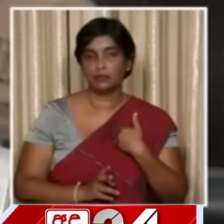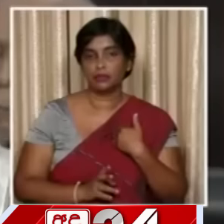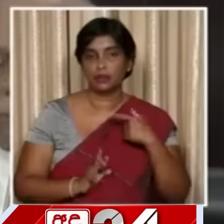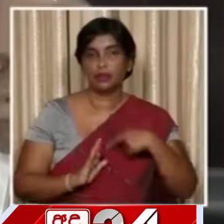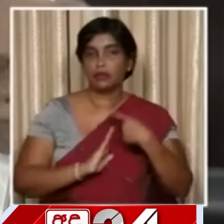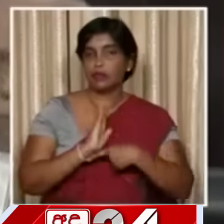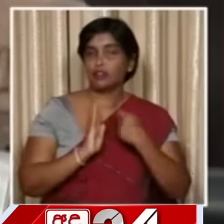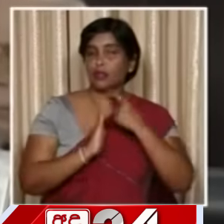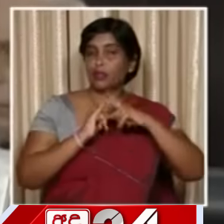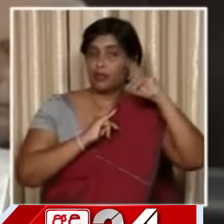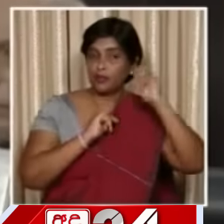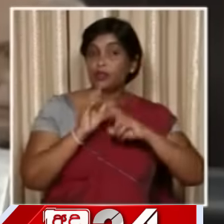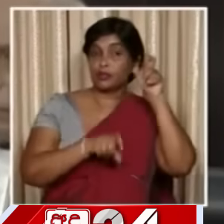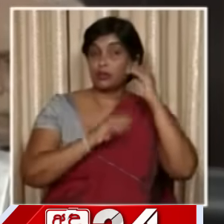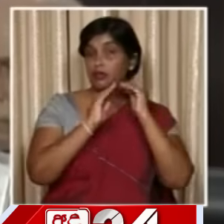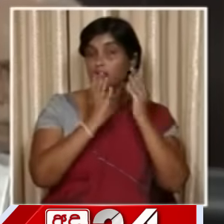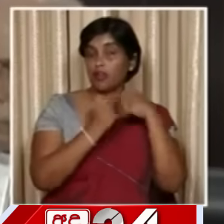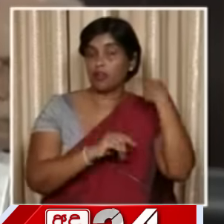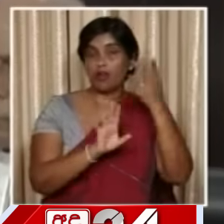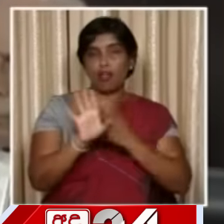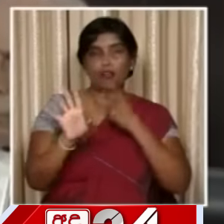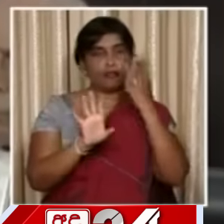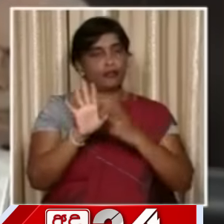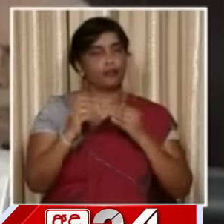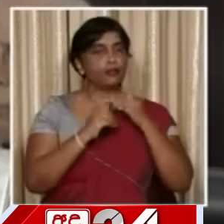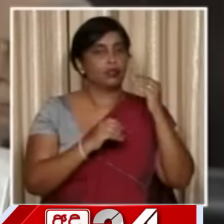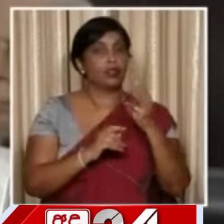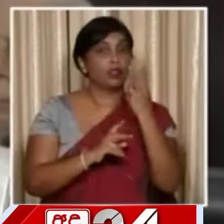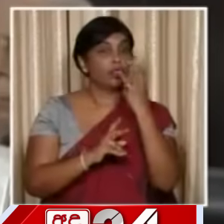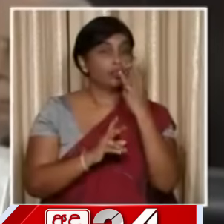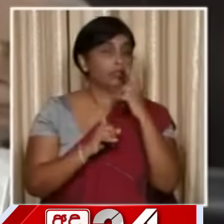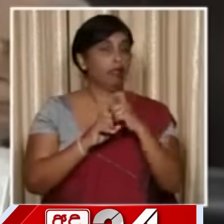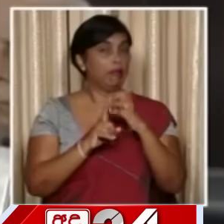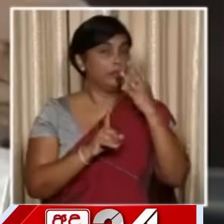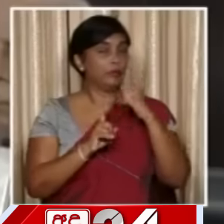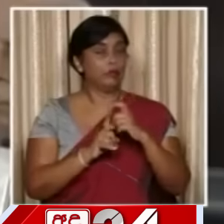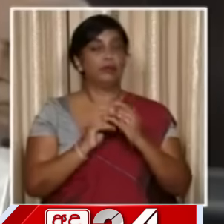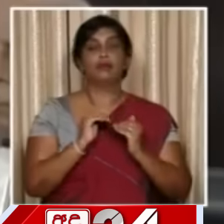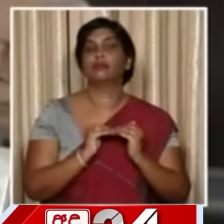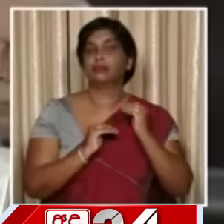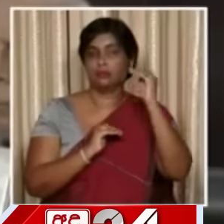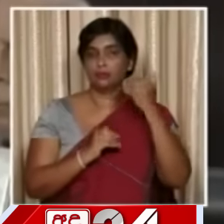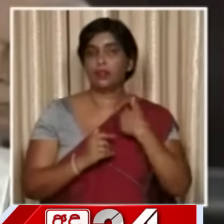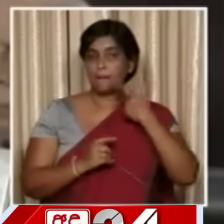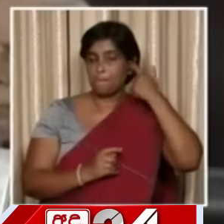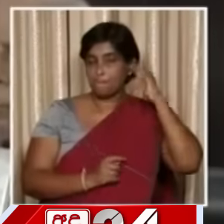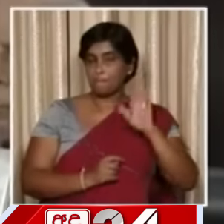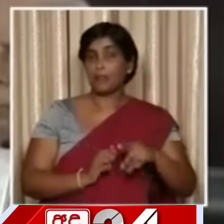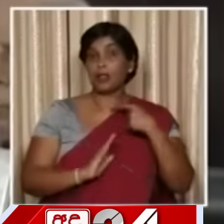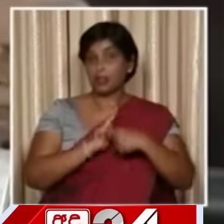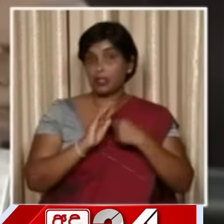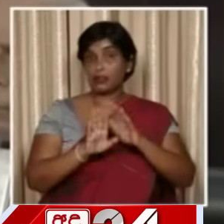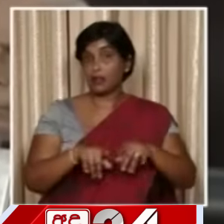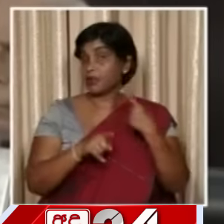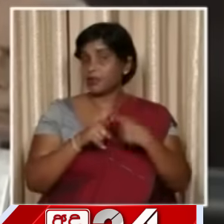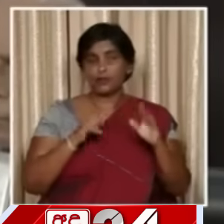රටේ තියෙන විශ්වවිද්‍යාල ගාන ඊළඟ අවුරුදු 2-3 දෙගුණයකින් 3 ගුණයකින් වැඩි කරන්නයි අපි බලාපොරොත්තු. දේශීය ශිෂ්‍යයන්